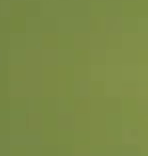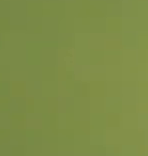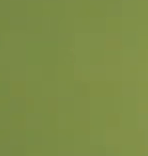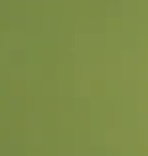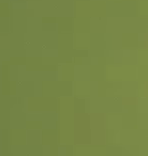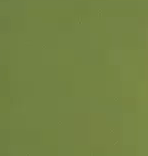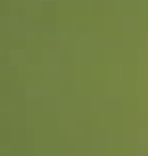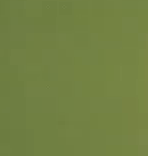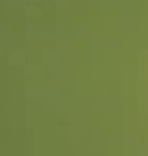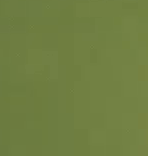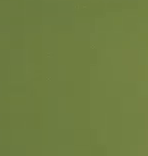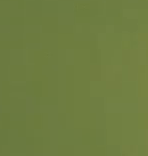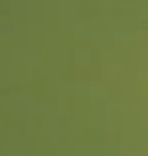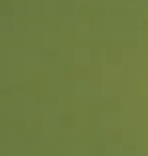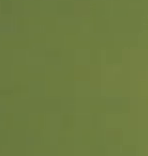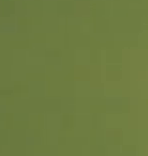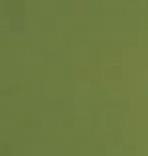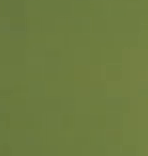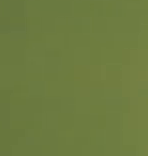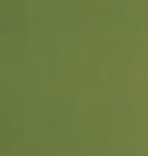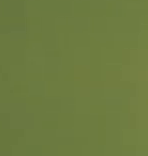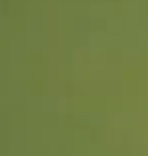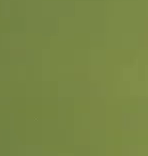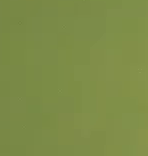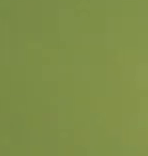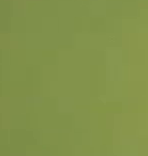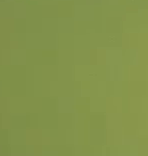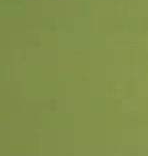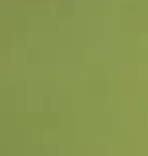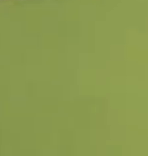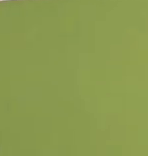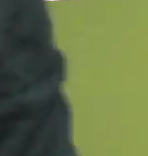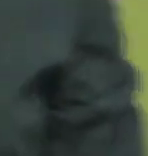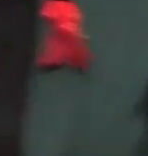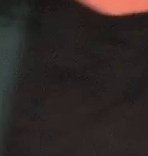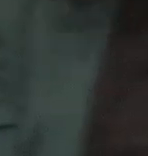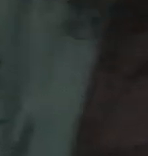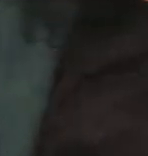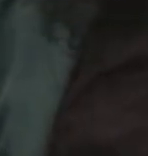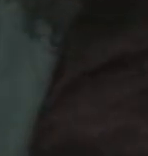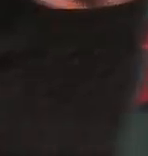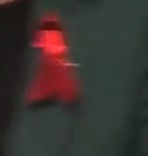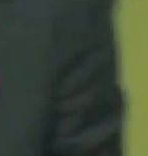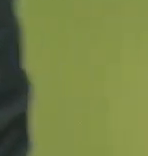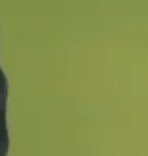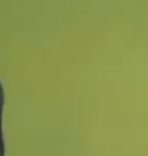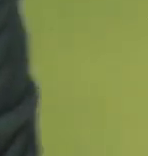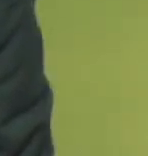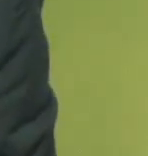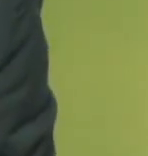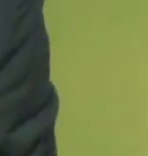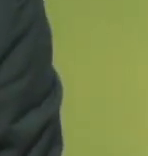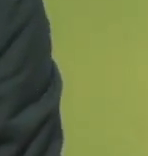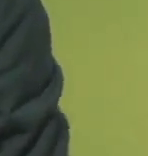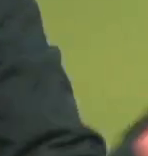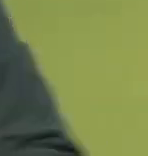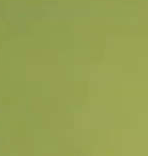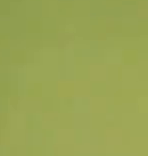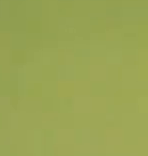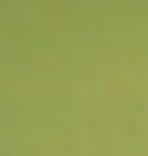Also das heißt, dass das eine Selbstverständlichkeit sein müsste, dass es auch ein soziales Europa ist.